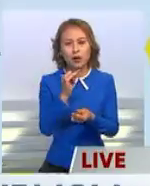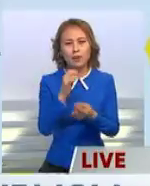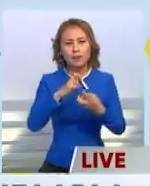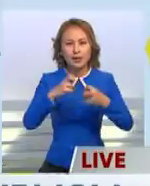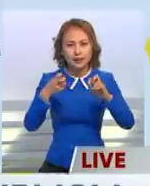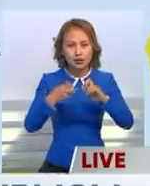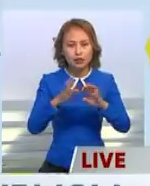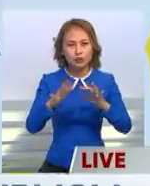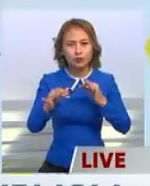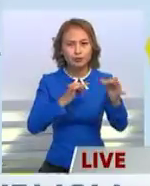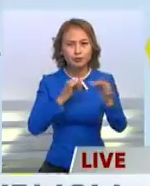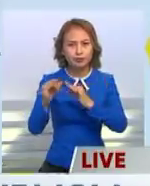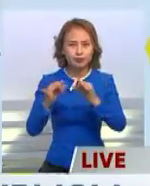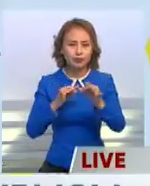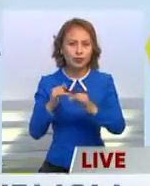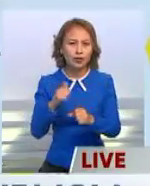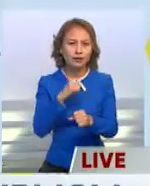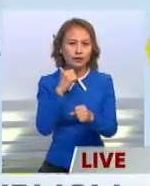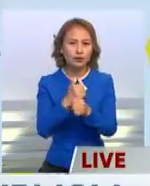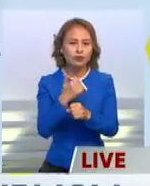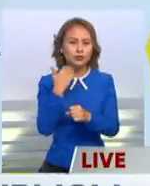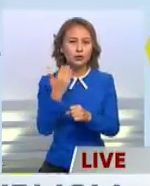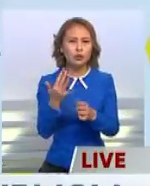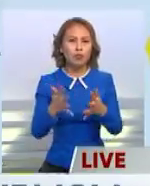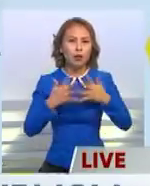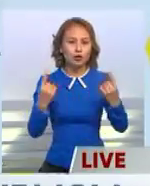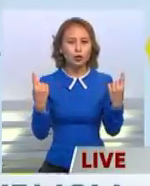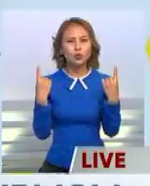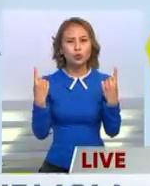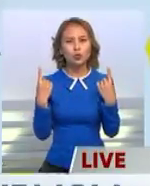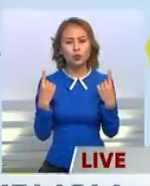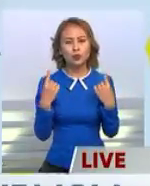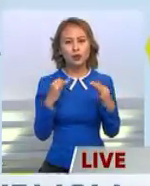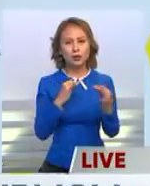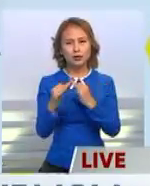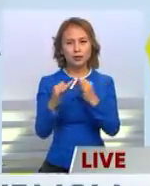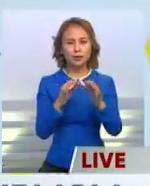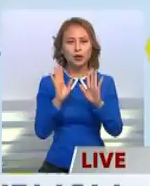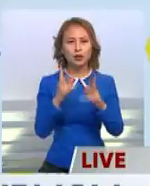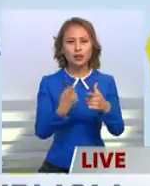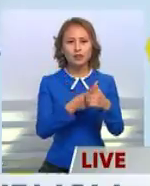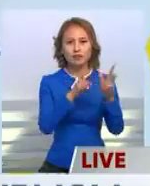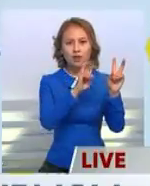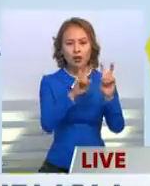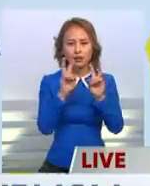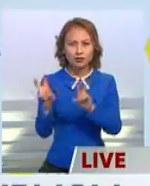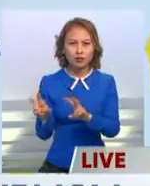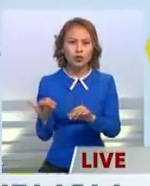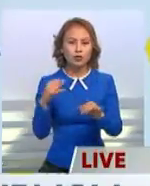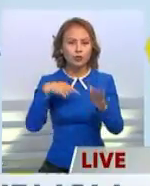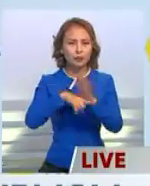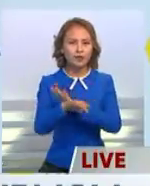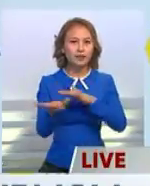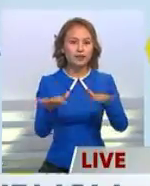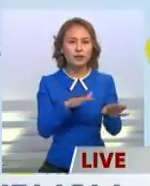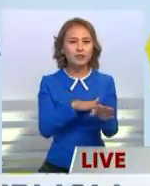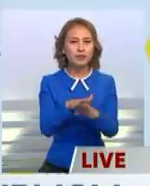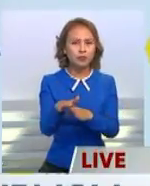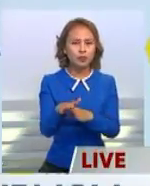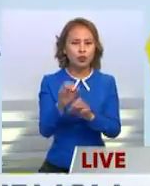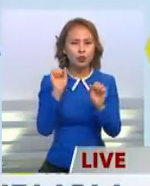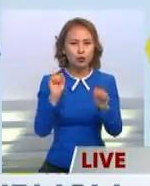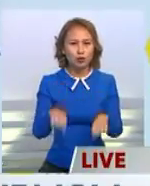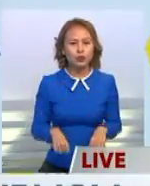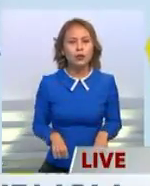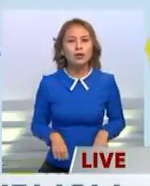мәселесі талқыланды. Бастысы, бұл алаң күрмеуі күрделі түйткілдердің тек айтылып қана қоймай, іс жүзінде іске асуына септігін